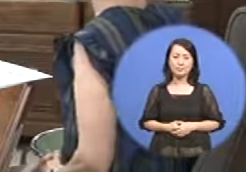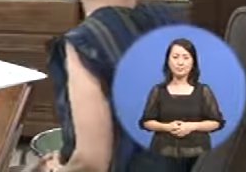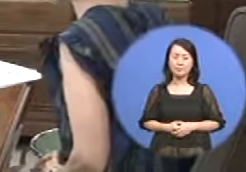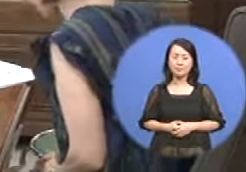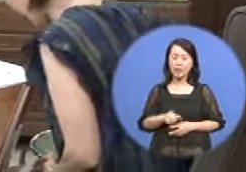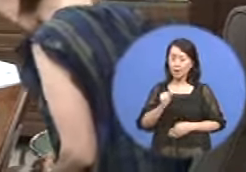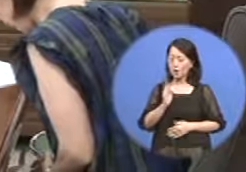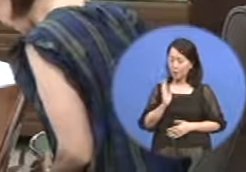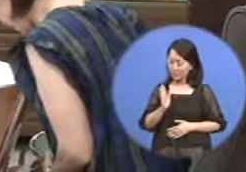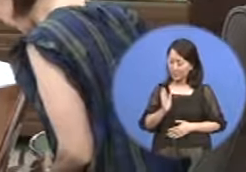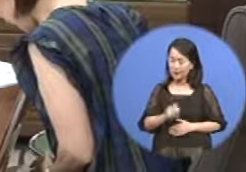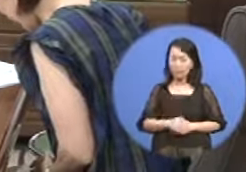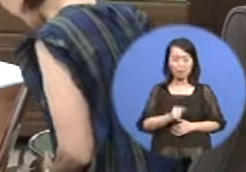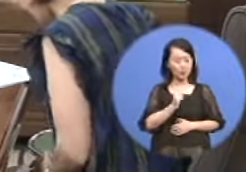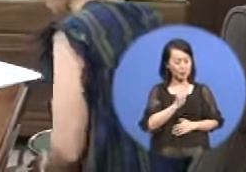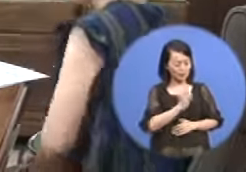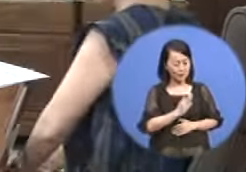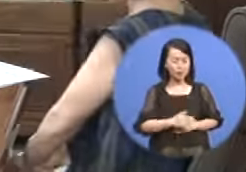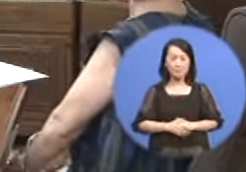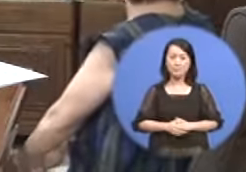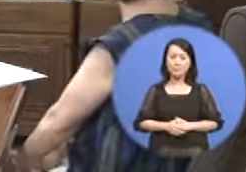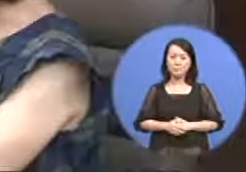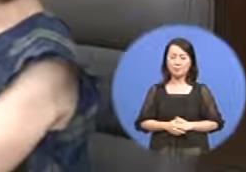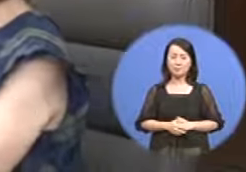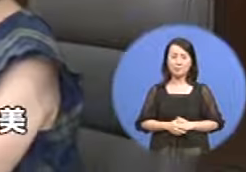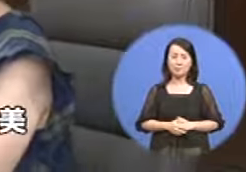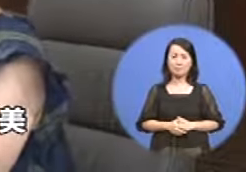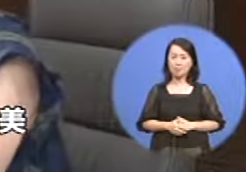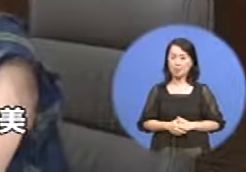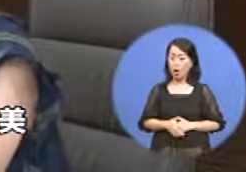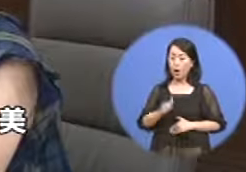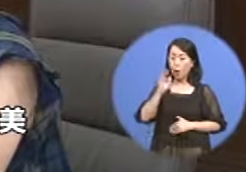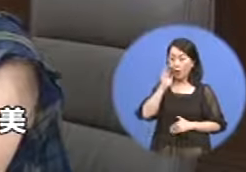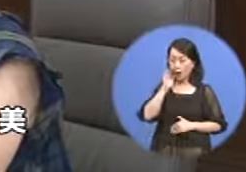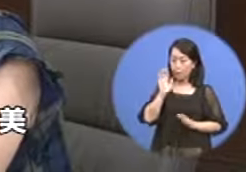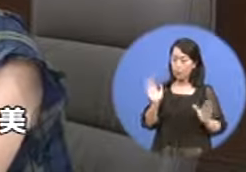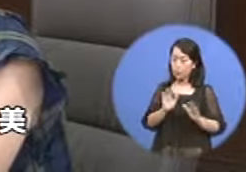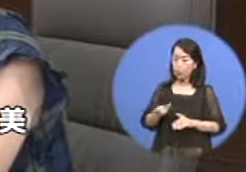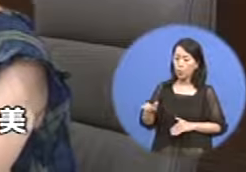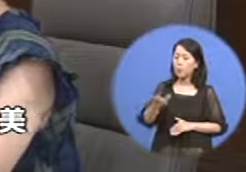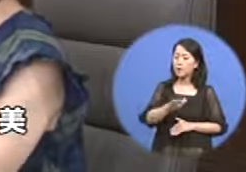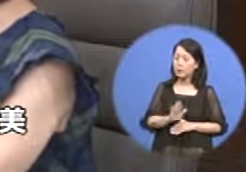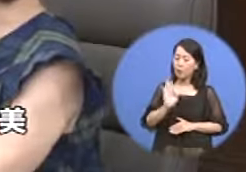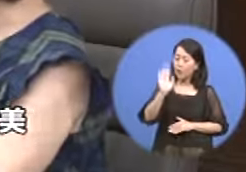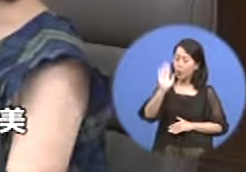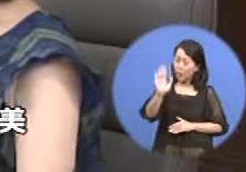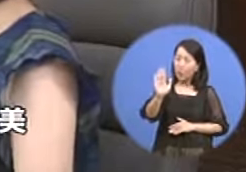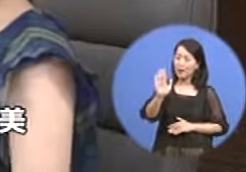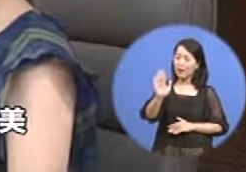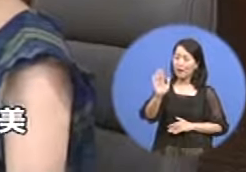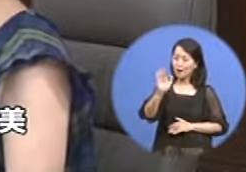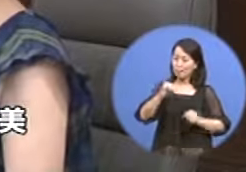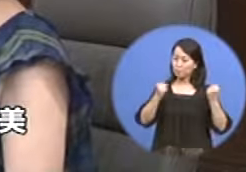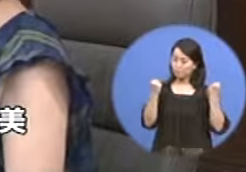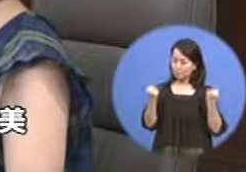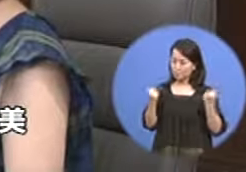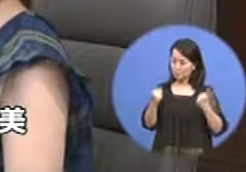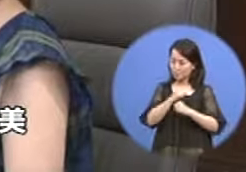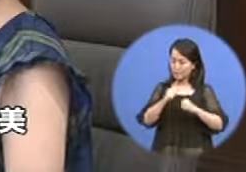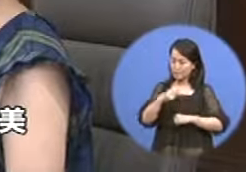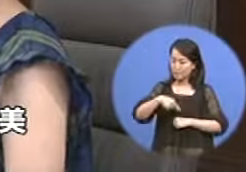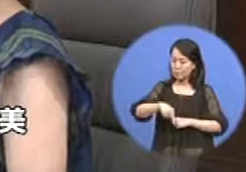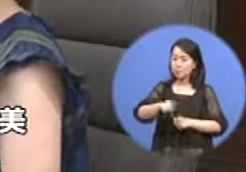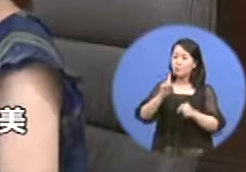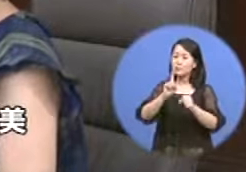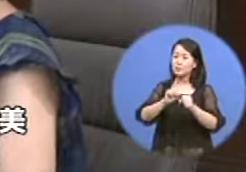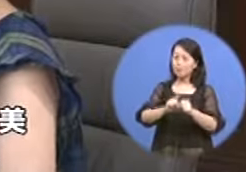それではよろしくお願いいたします。はい、 よろしくお願いします。 さて知事、和歌山の子どもたちがこれから未来に向けてたくましく生き抜いていく